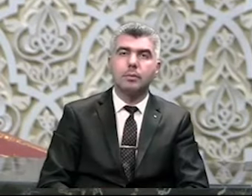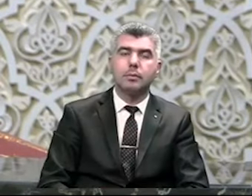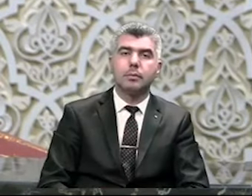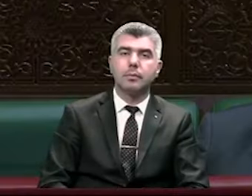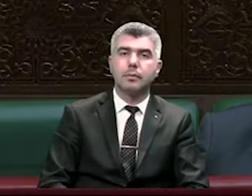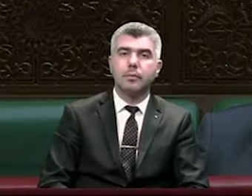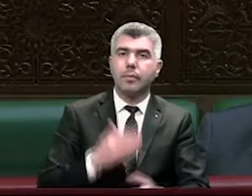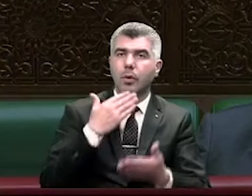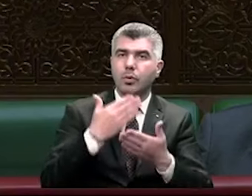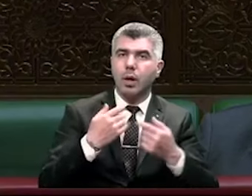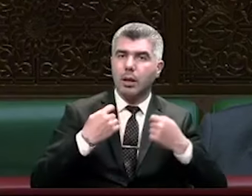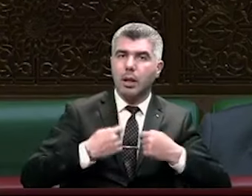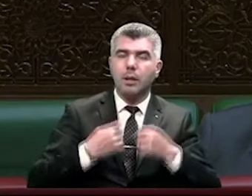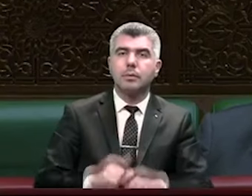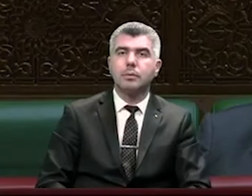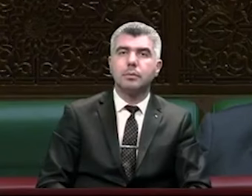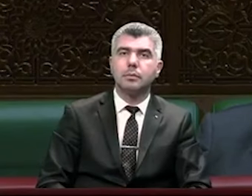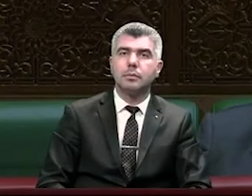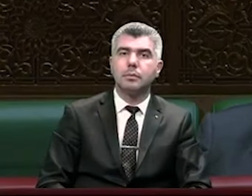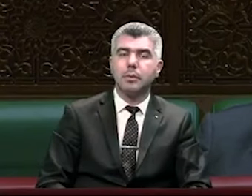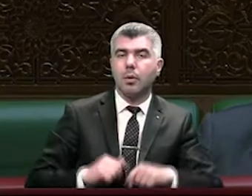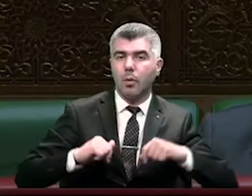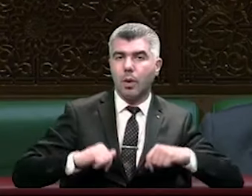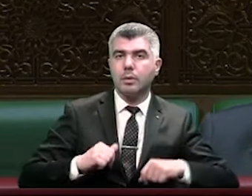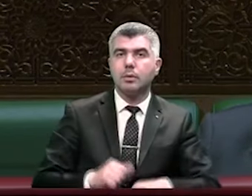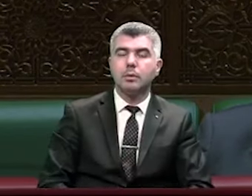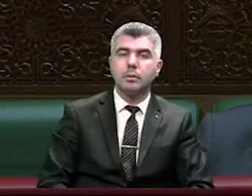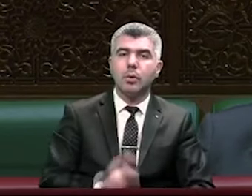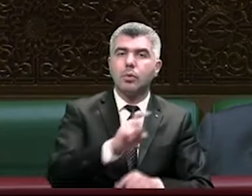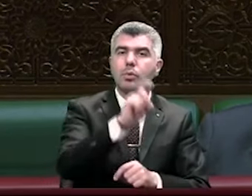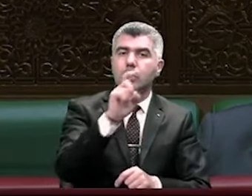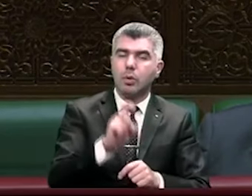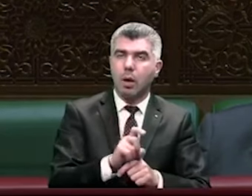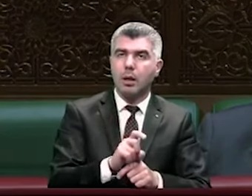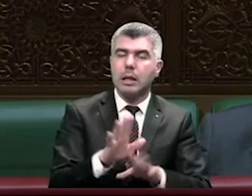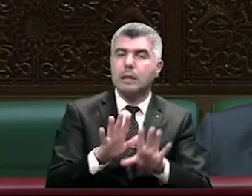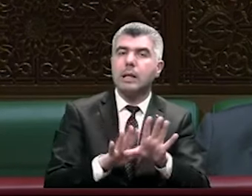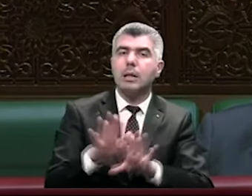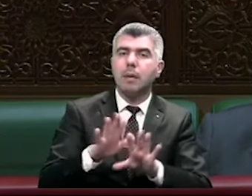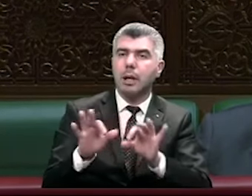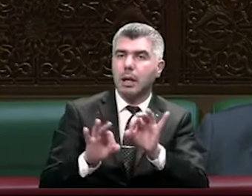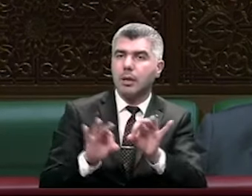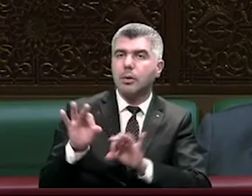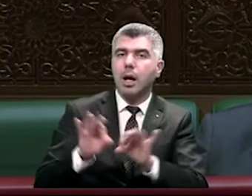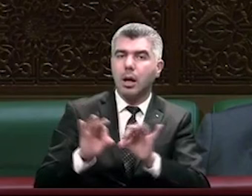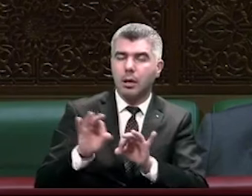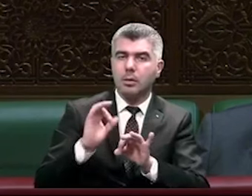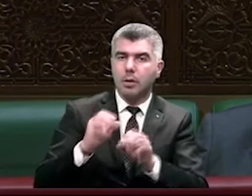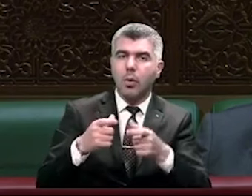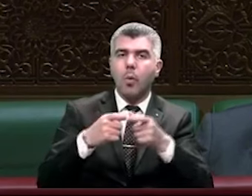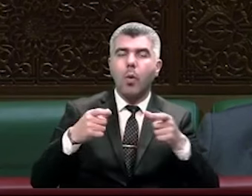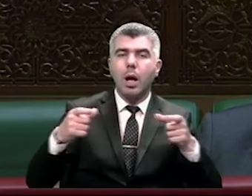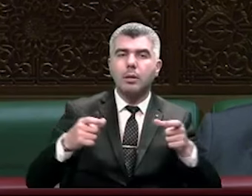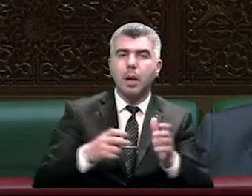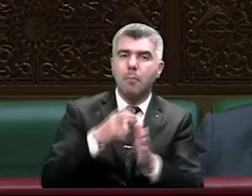شكرا شكرا السيد الرئيس السيد الوزير المحترم نسائلكم عن التدابير والاجراءات المتخذه لتوسيع شبكه